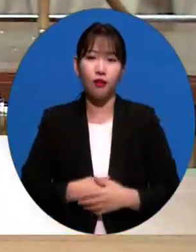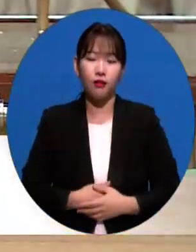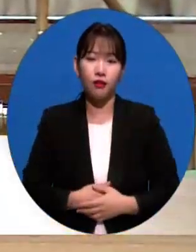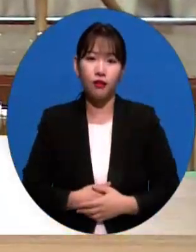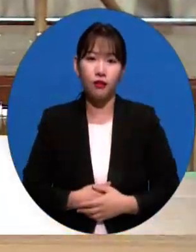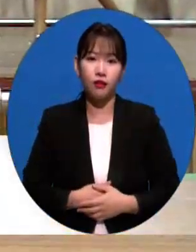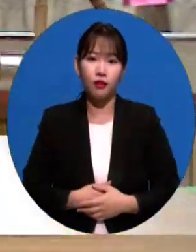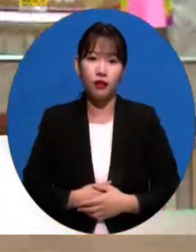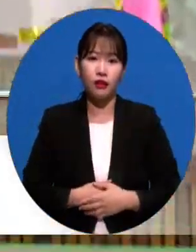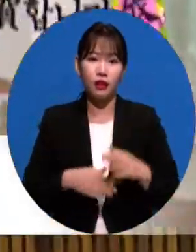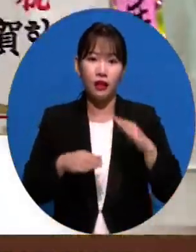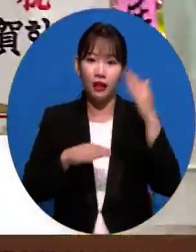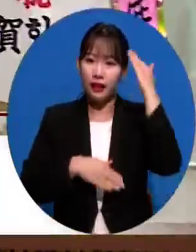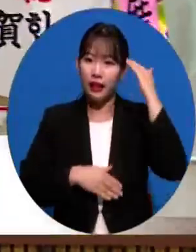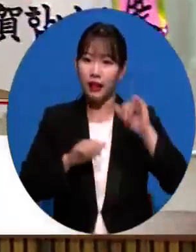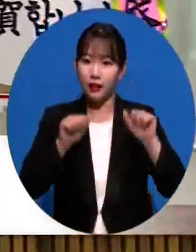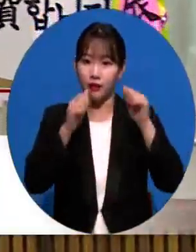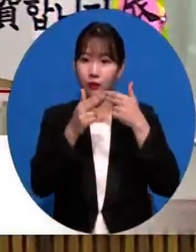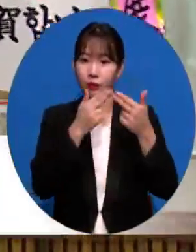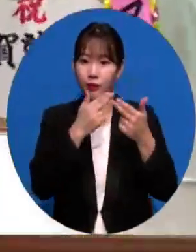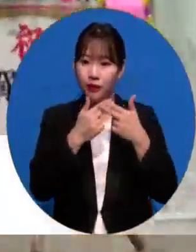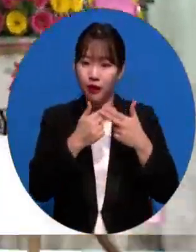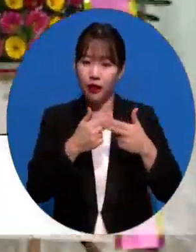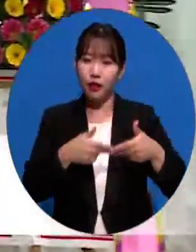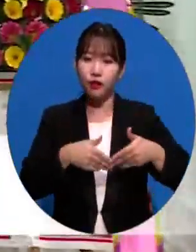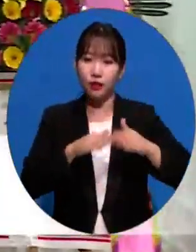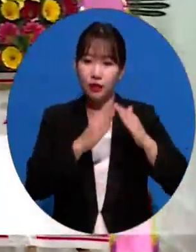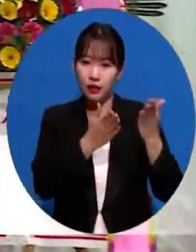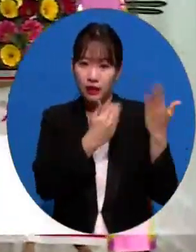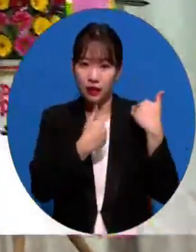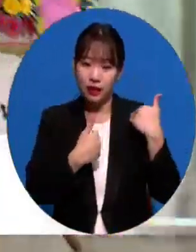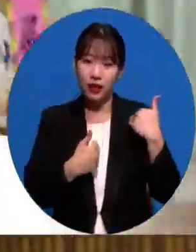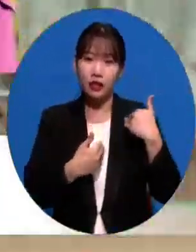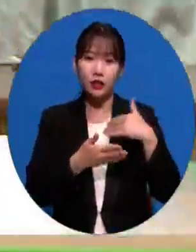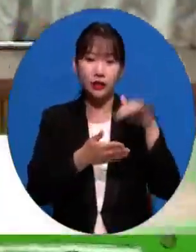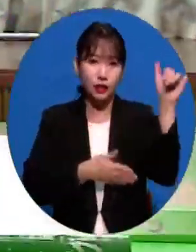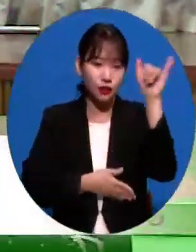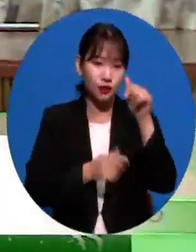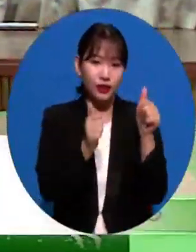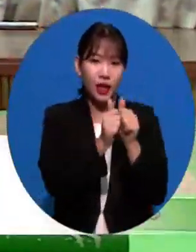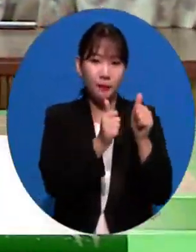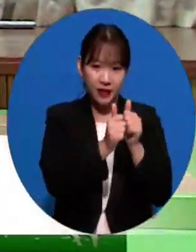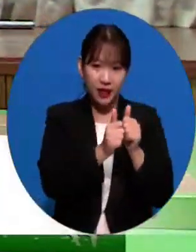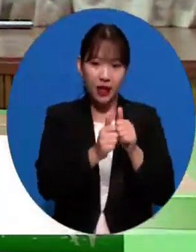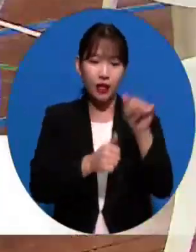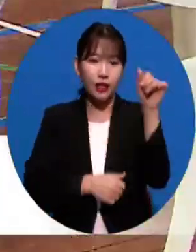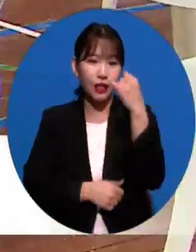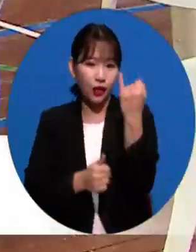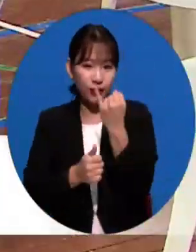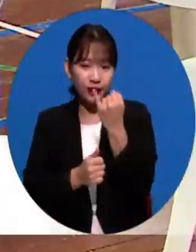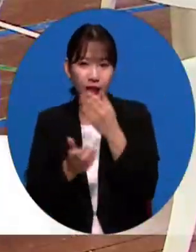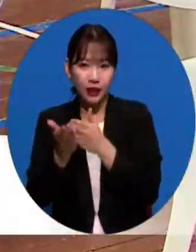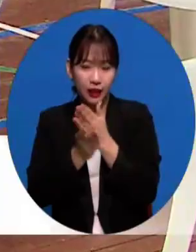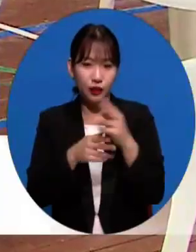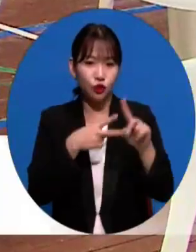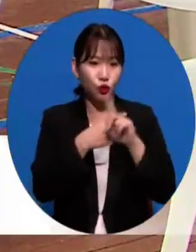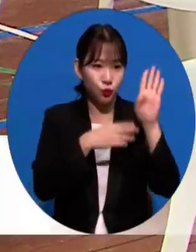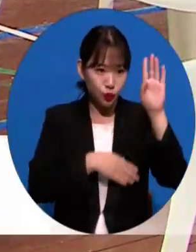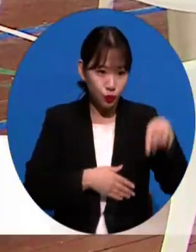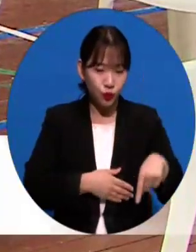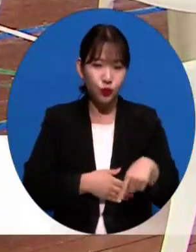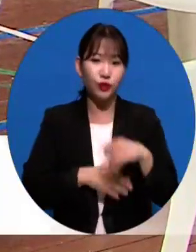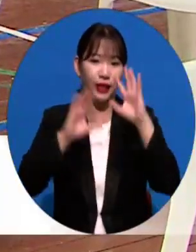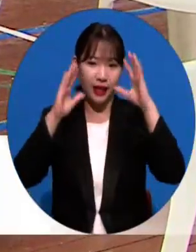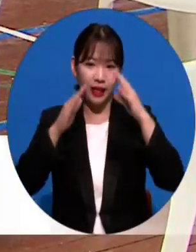열립니다. 대한역도연맹이 주최하는 4개 대회는 전국 남자 주니어, 여자 주니어, 중등부, 유소년